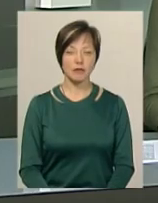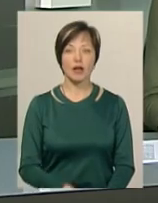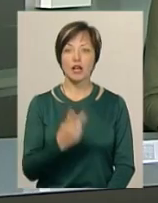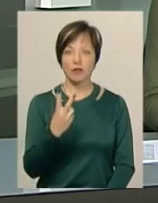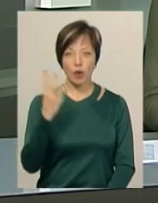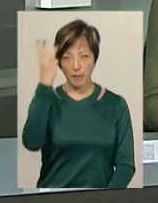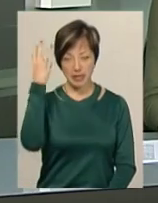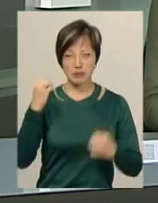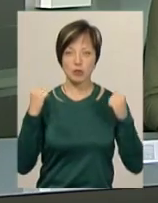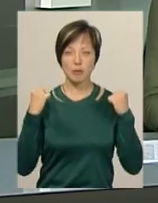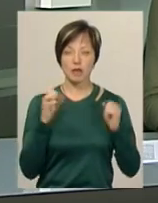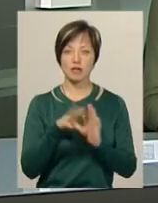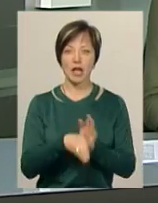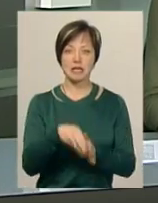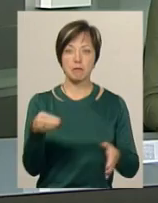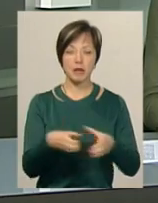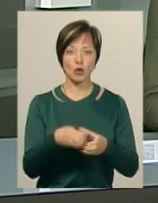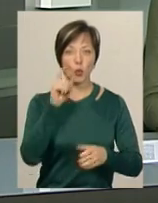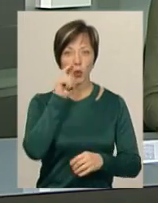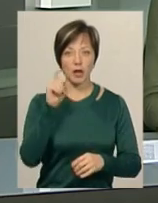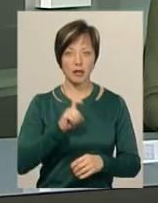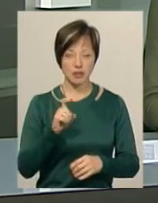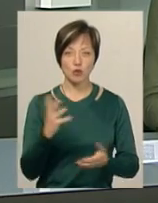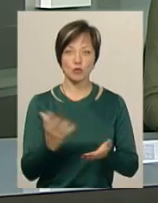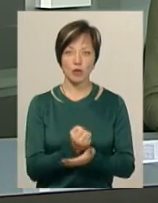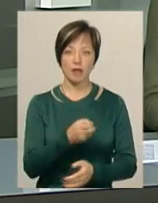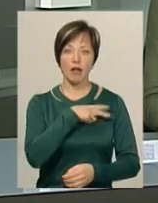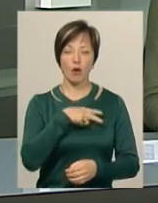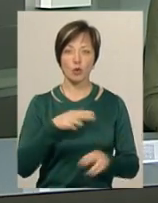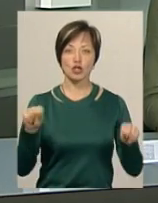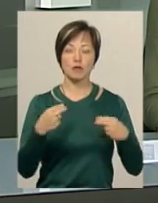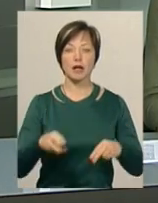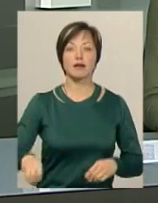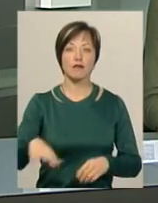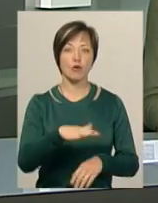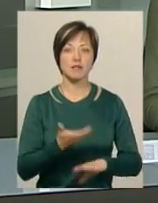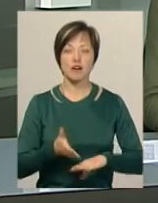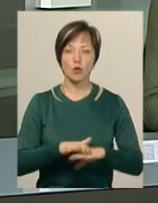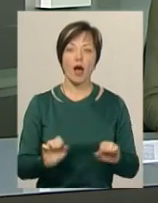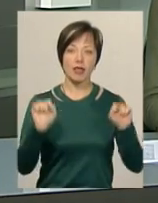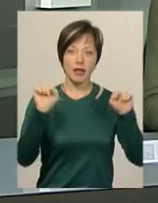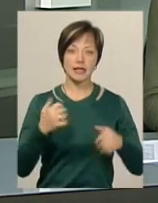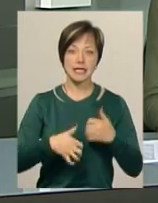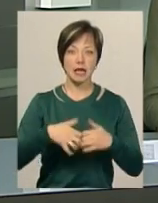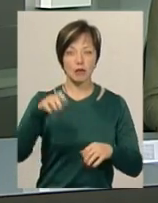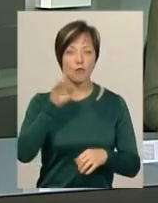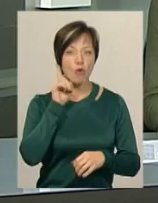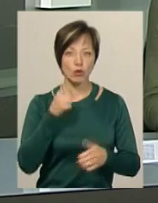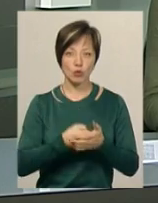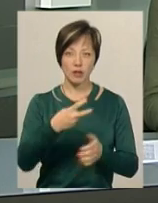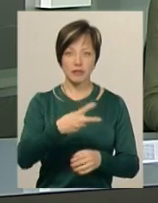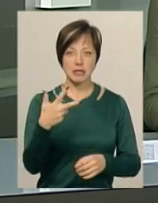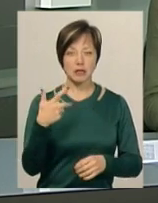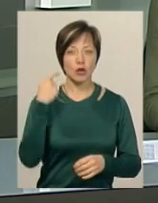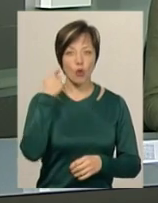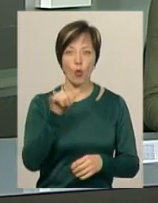Двоє хмельницьких спортсменів у складі збірної України здобули нагороди Чемпіонату Європи з важкої атлетики серед молоді до 23